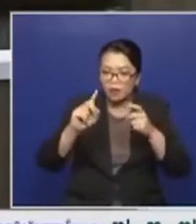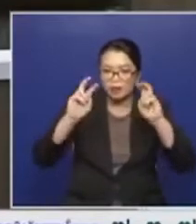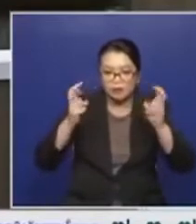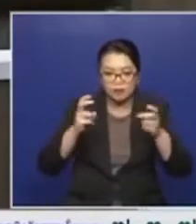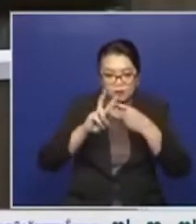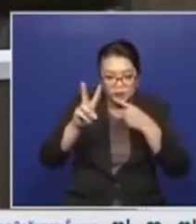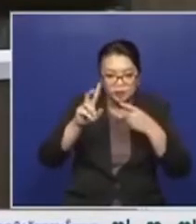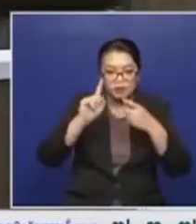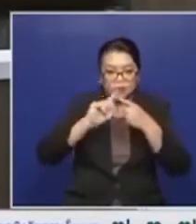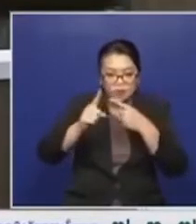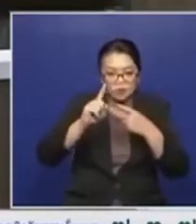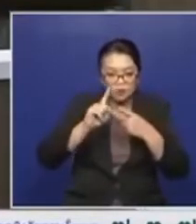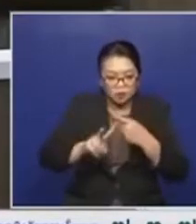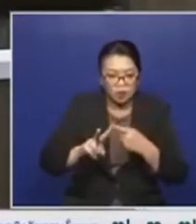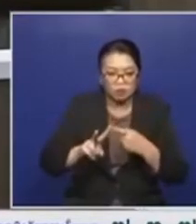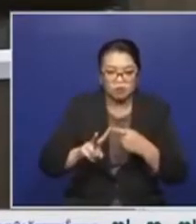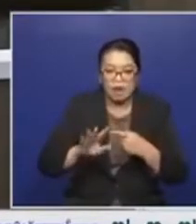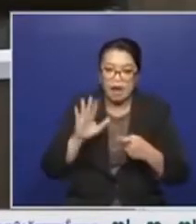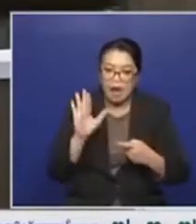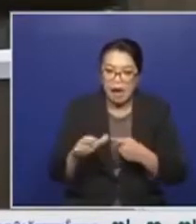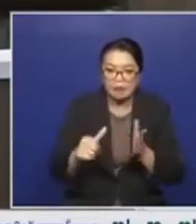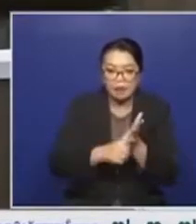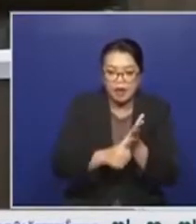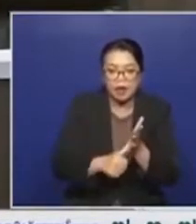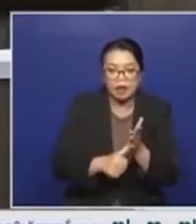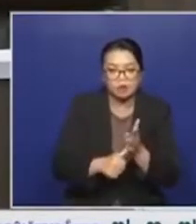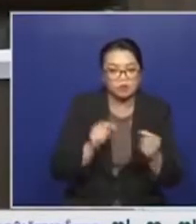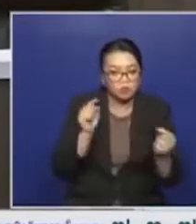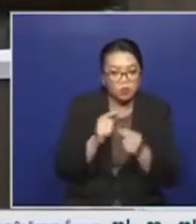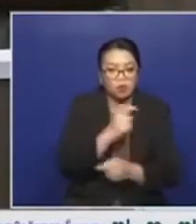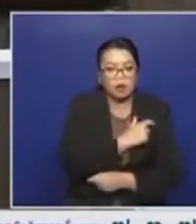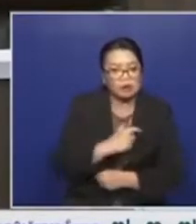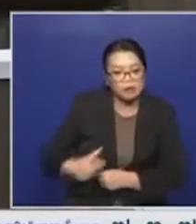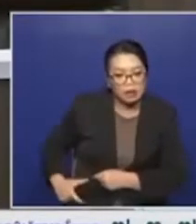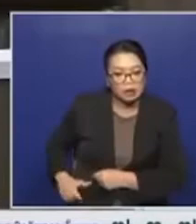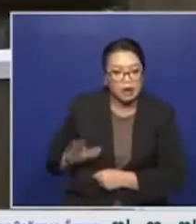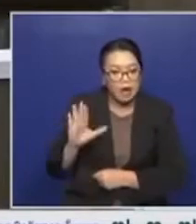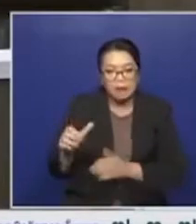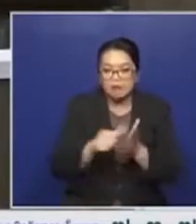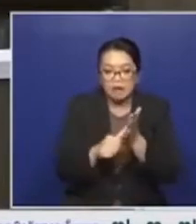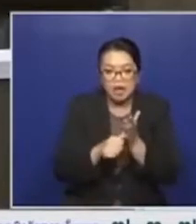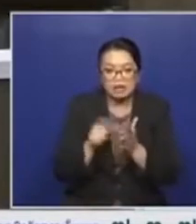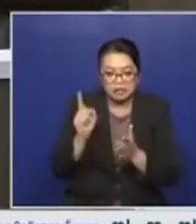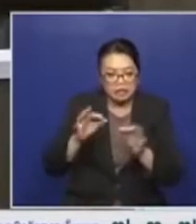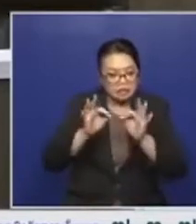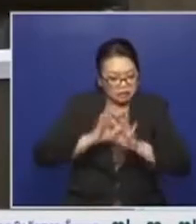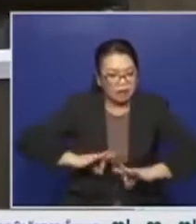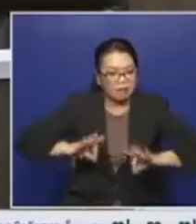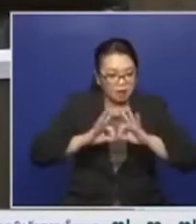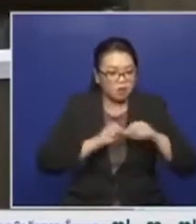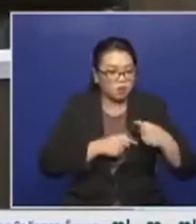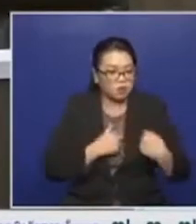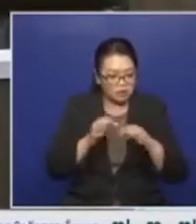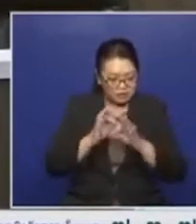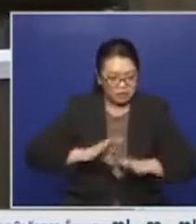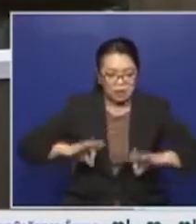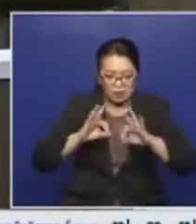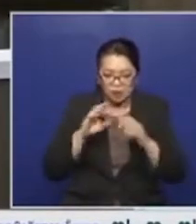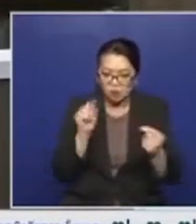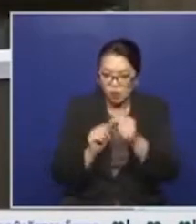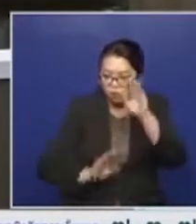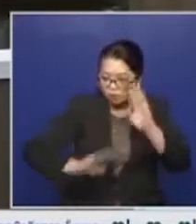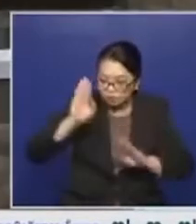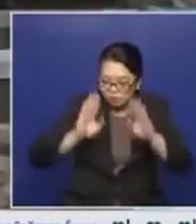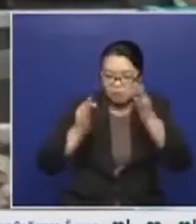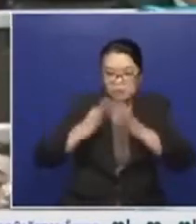ทั่วไปงวด 2ในส่วนของพระมหากษัตริย์ซึ่งเป็นหัวใจสำคัญที่สุดของการสร้างระบบประชาธิปไตย